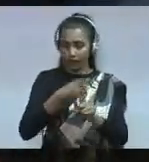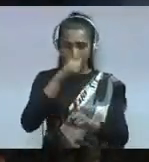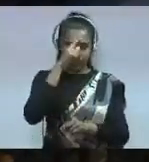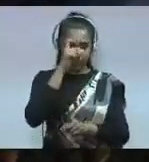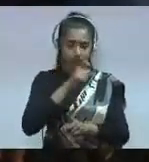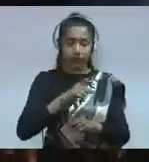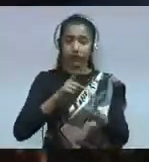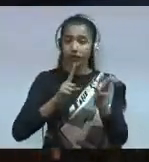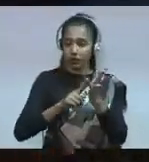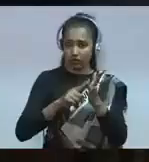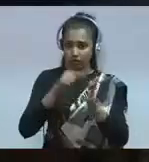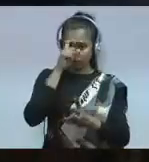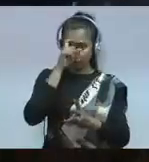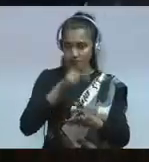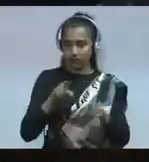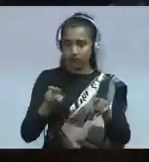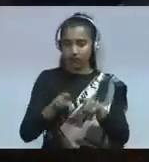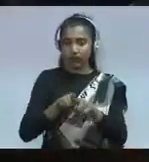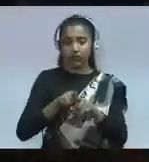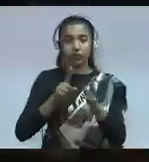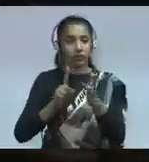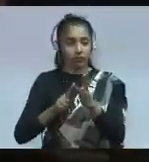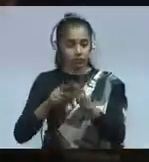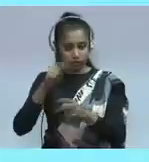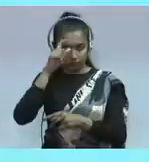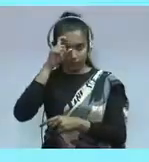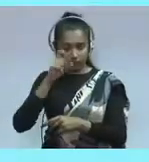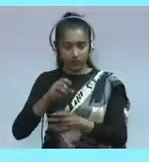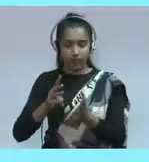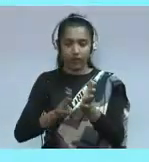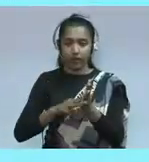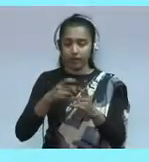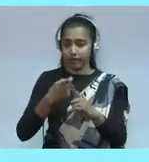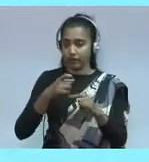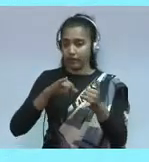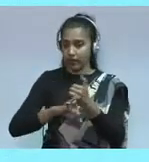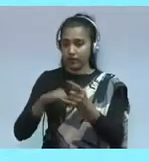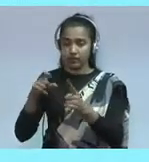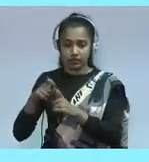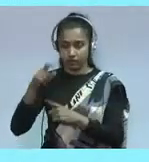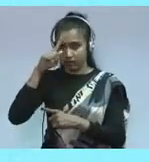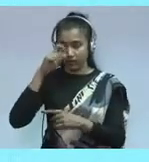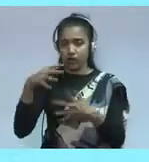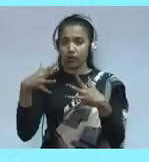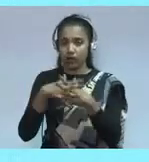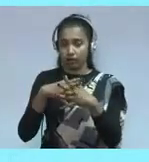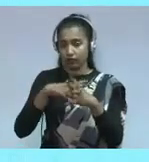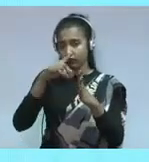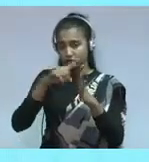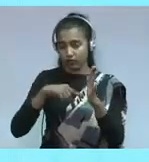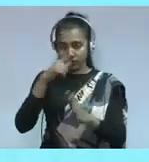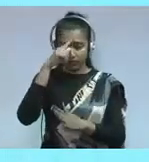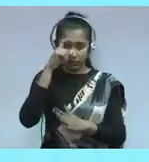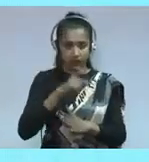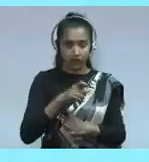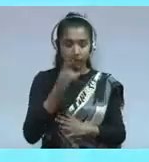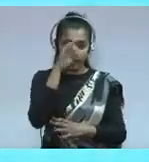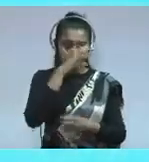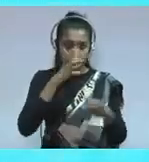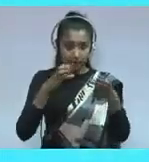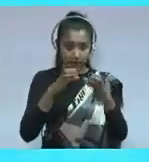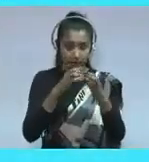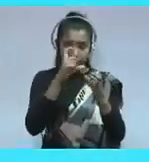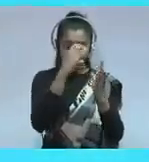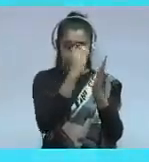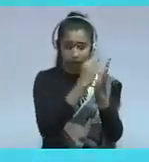උපුල් සෙනවිරත්න, උදාර විලක්ගමුව, එන්කේස් දිසානායක ඩබ්ලූ ජෝතිරත්න. පක්ෂ ව්‍යවස්ථාවට